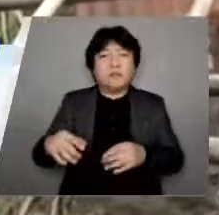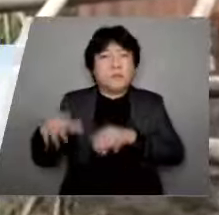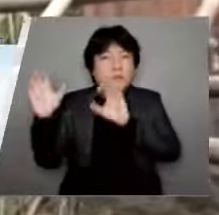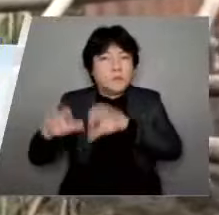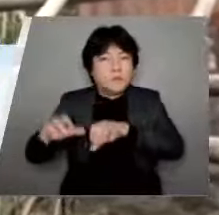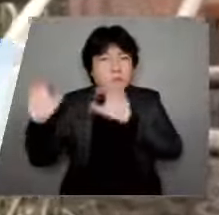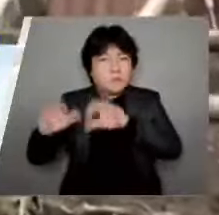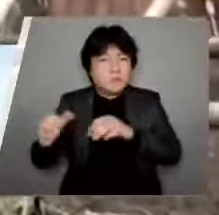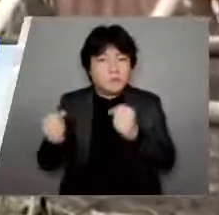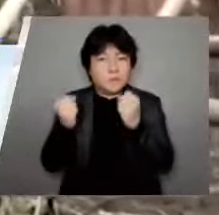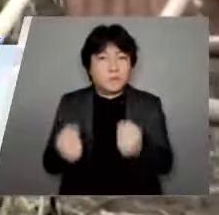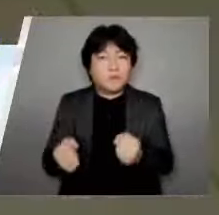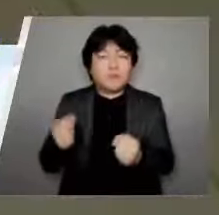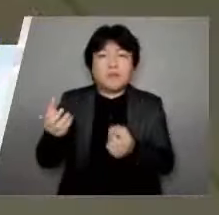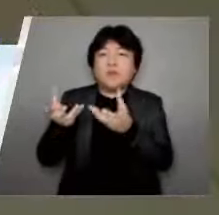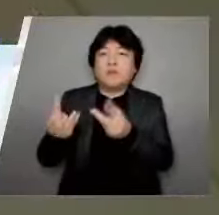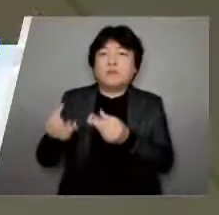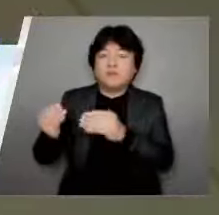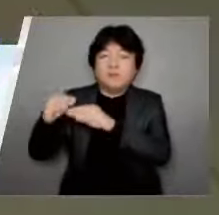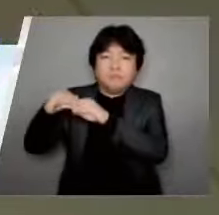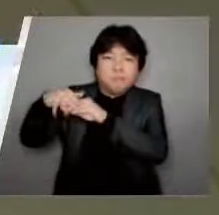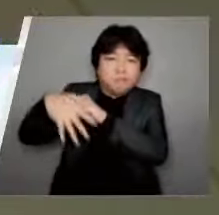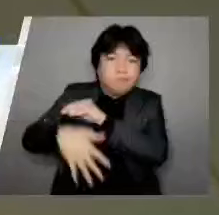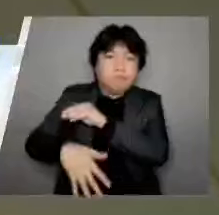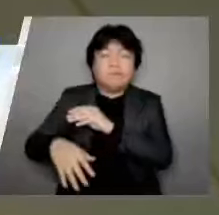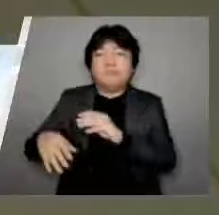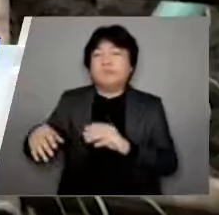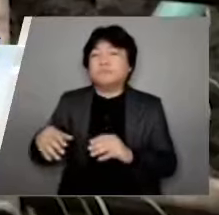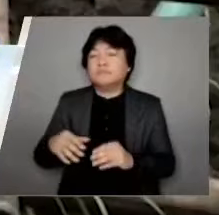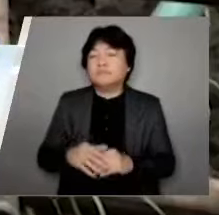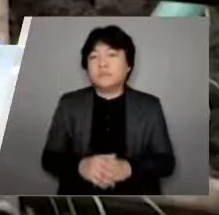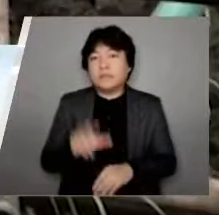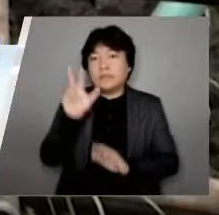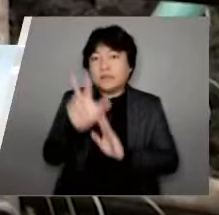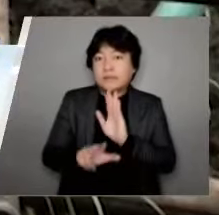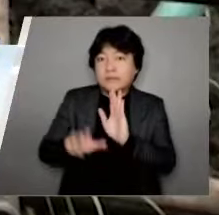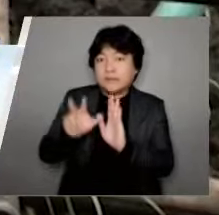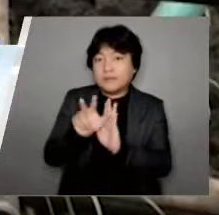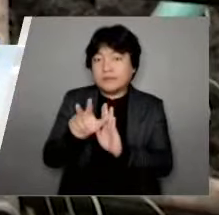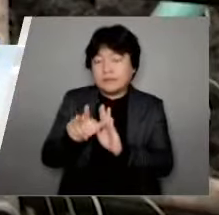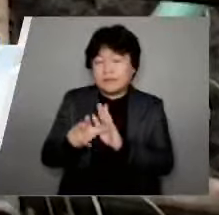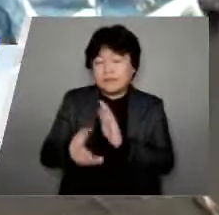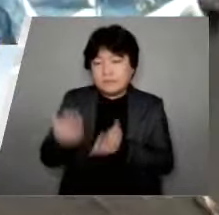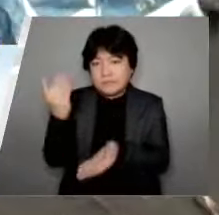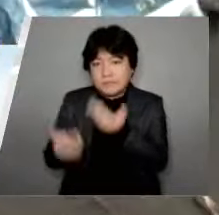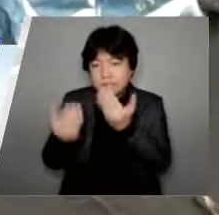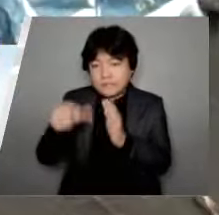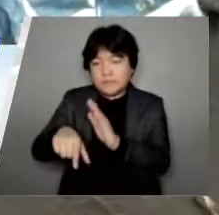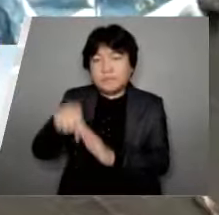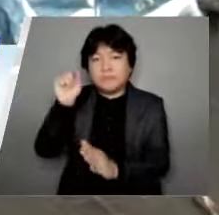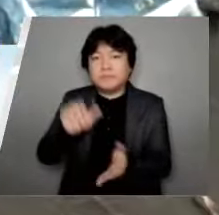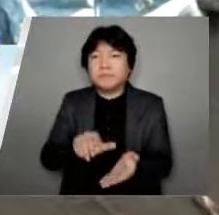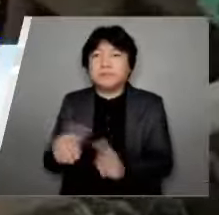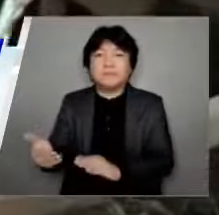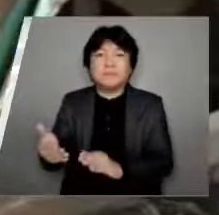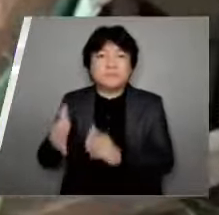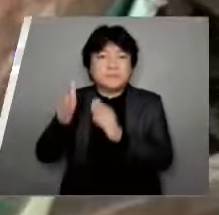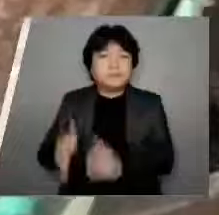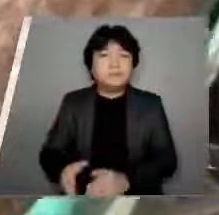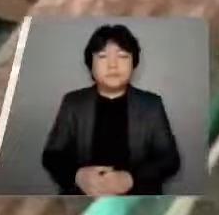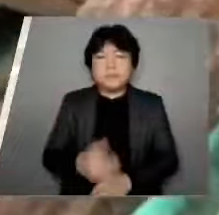ng 3 oras bago tuluyang na-recover ang mga bangkay. Isinailalim na sa state of calamity ang Batangas Province dahil sa epekto ng